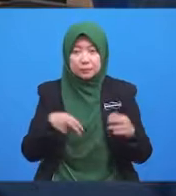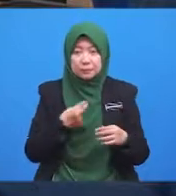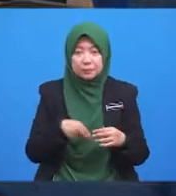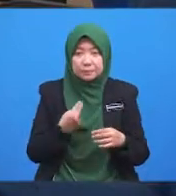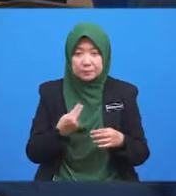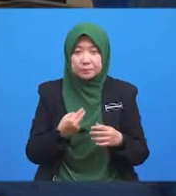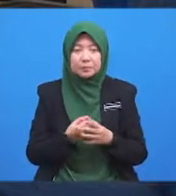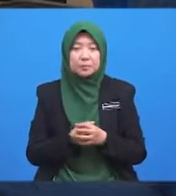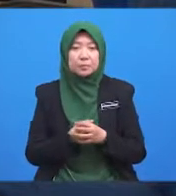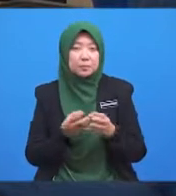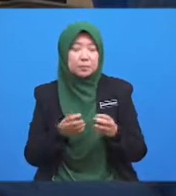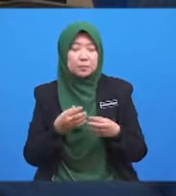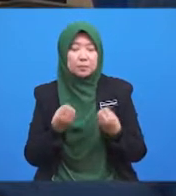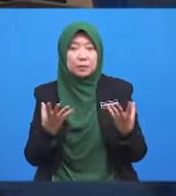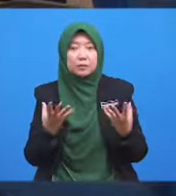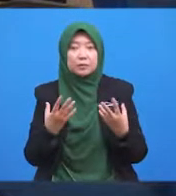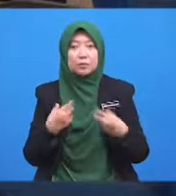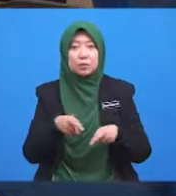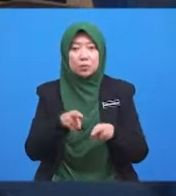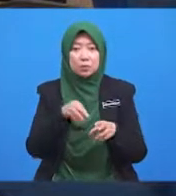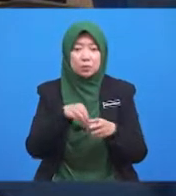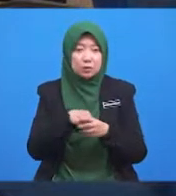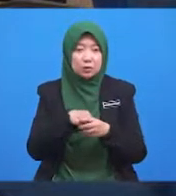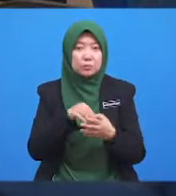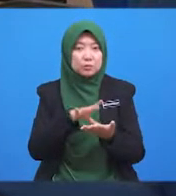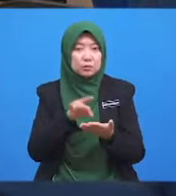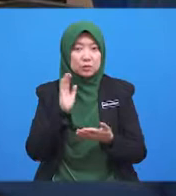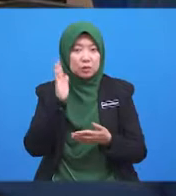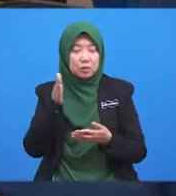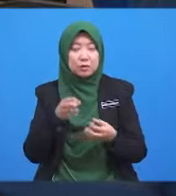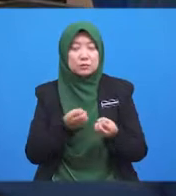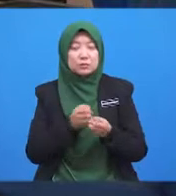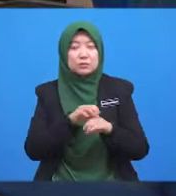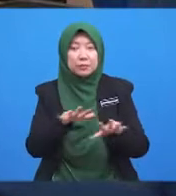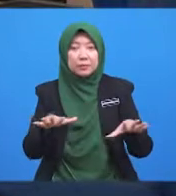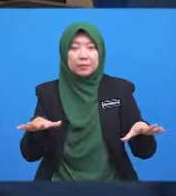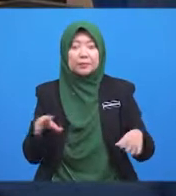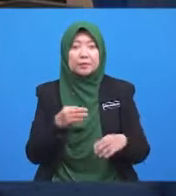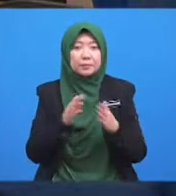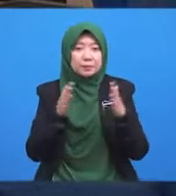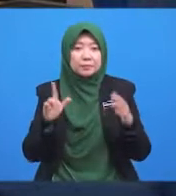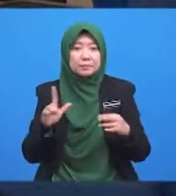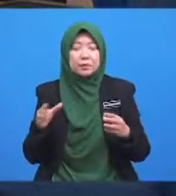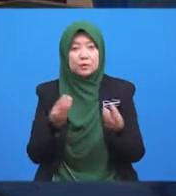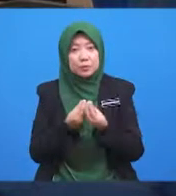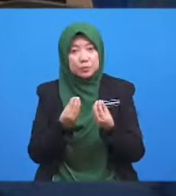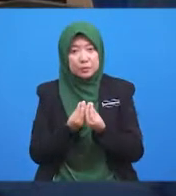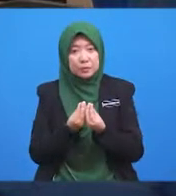intensiti arus, lebih banyak arus dalam tisu akan tersebar, maka semakin besarlah